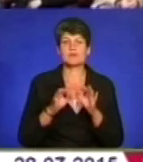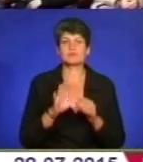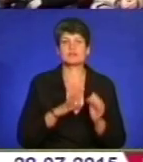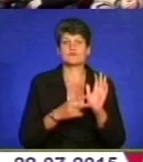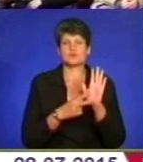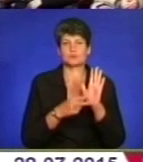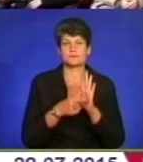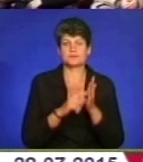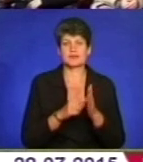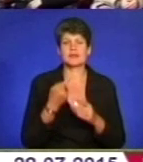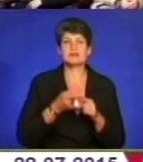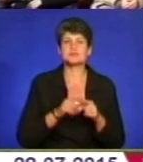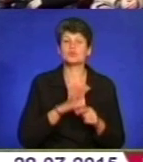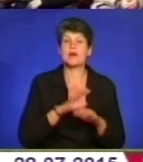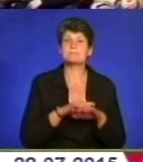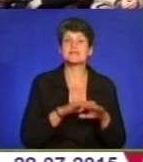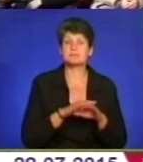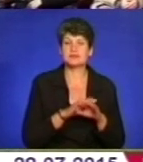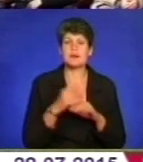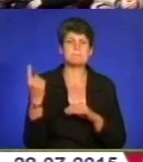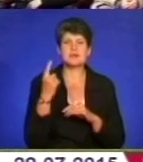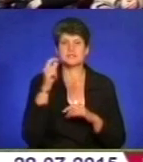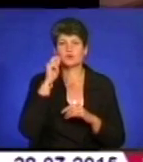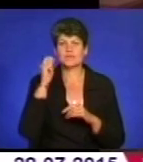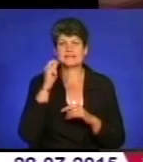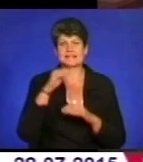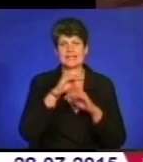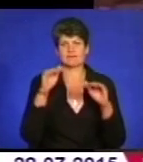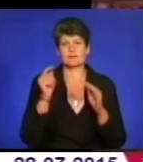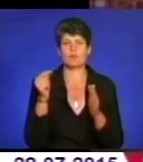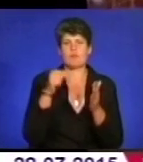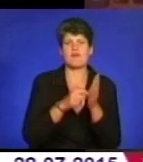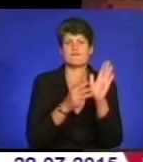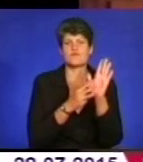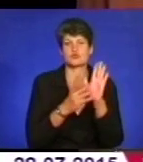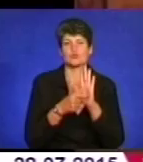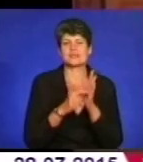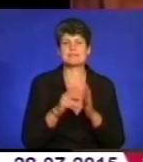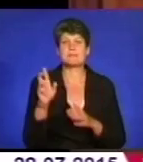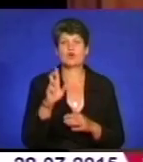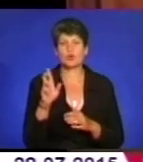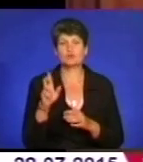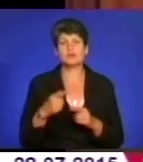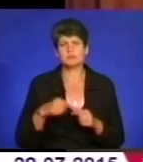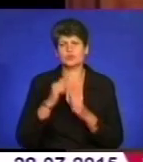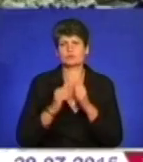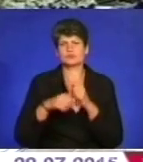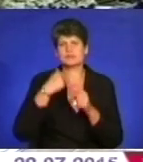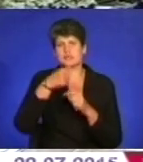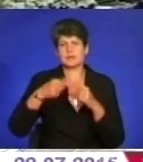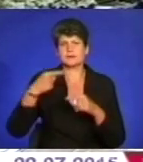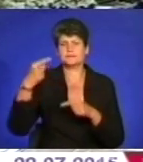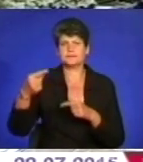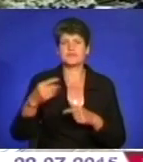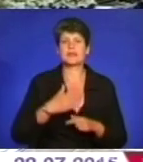класу. Тоді це була математика. Вперше на всеукраїнський рівень потрапив у 8 класі з біології. І так було щороку. На